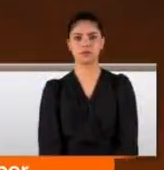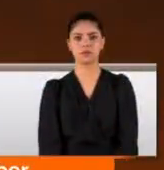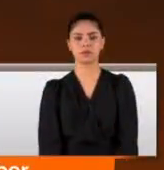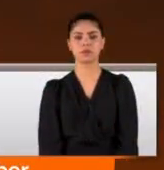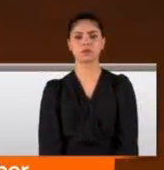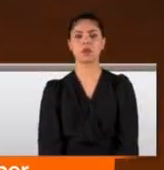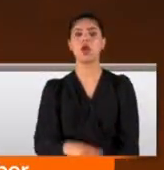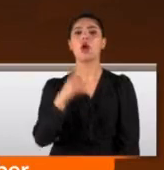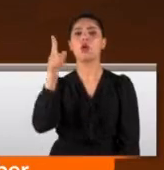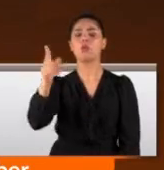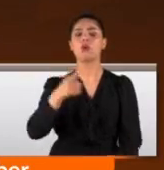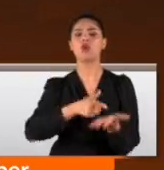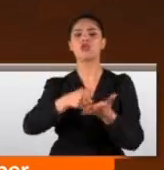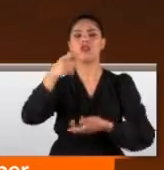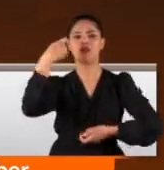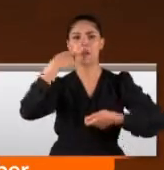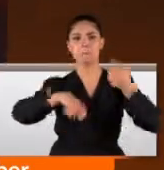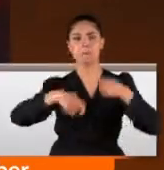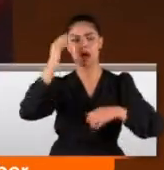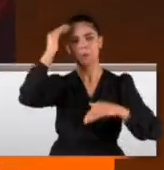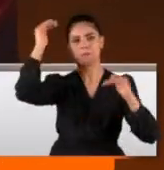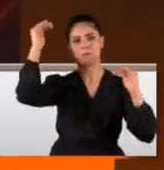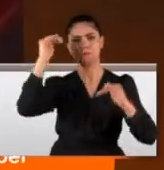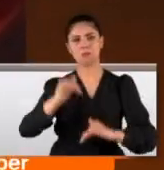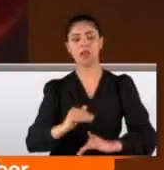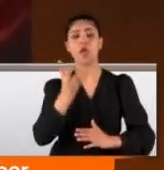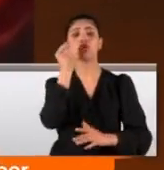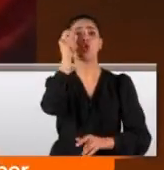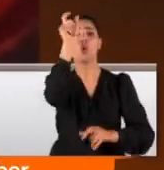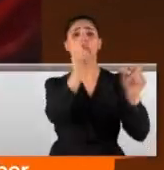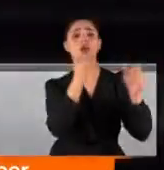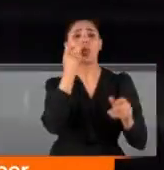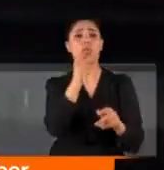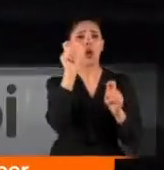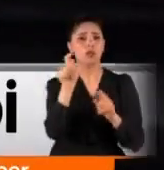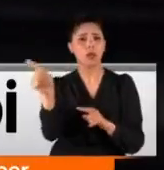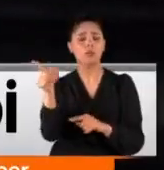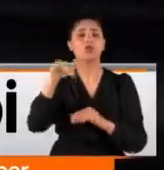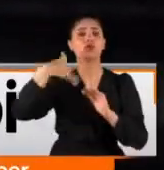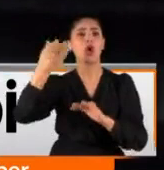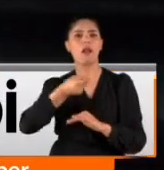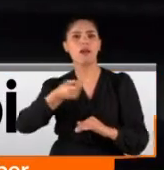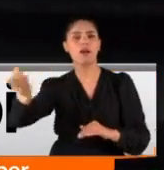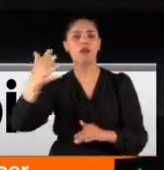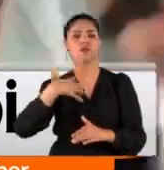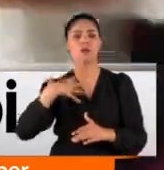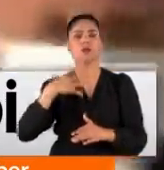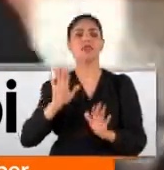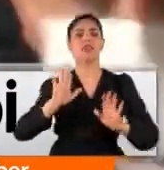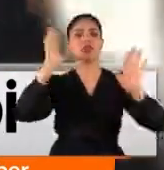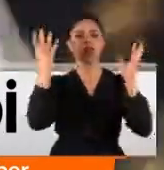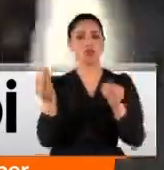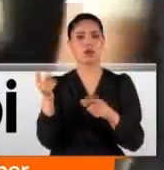kurduğu saadet zinciri koptuğu Çiftlik Bank battı binlerce kişiyi dolandırdığı firar etti kendi ayaklarıyla